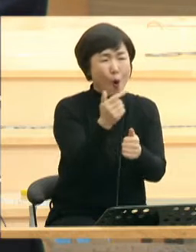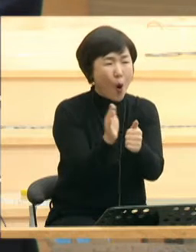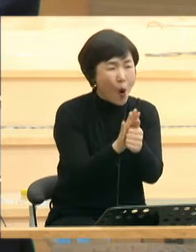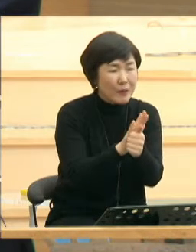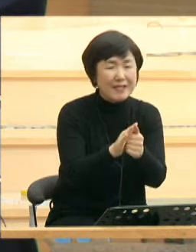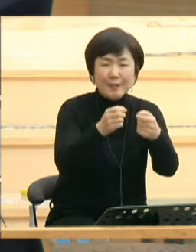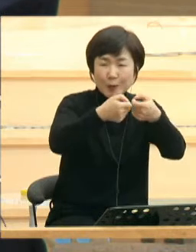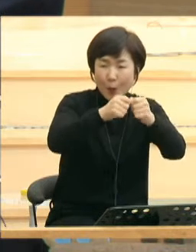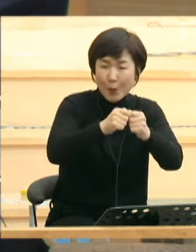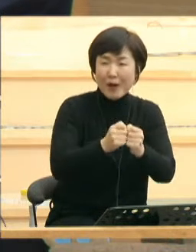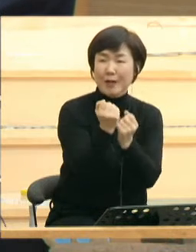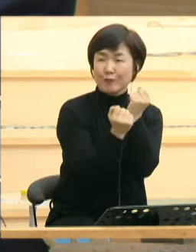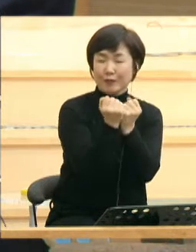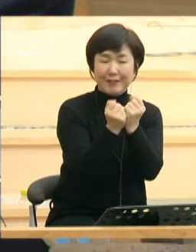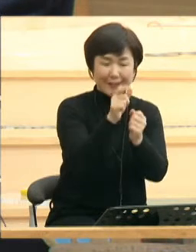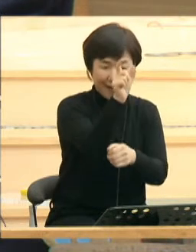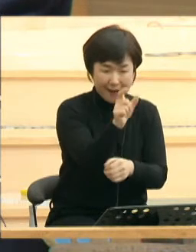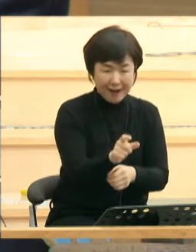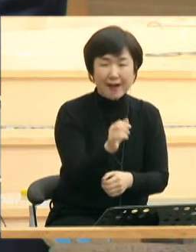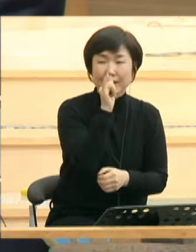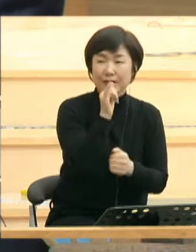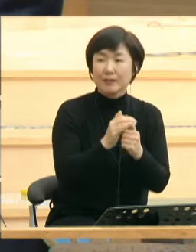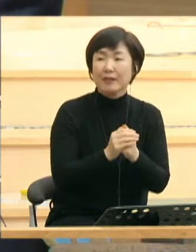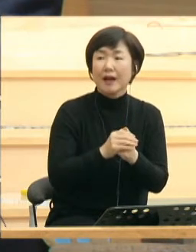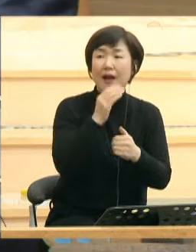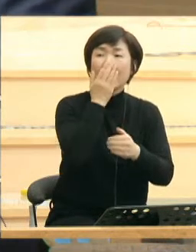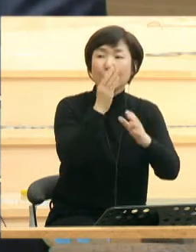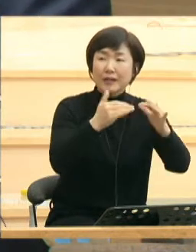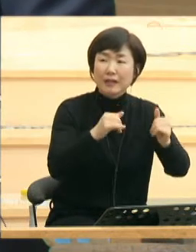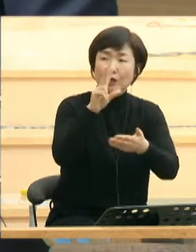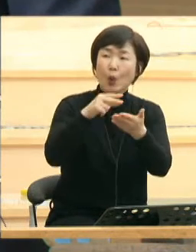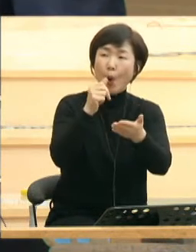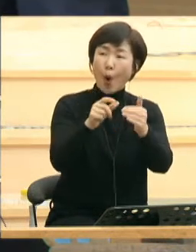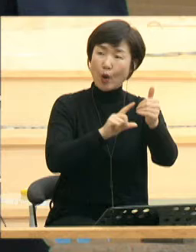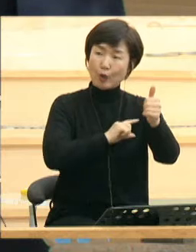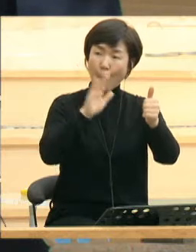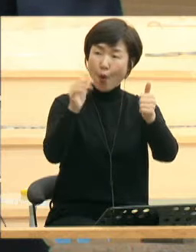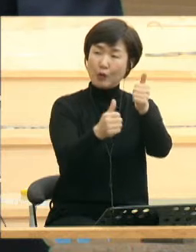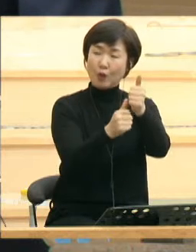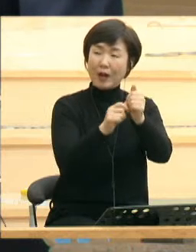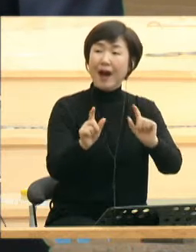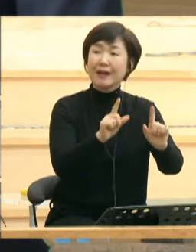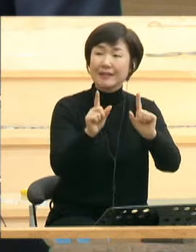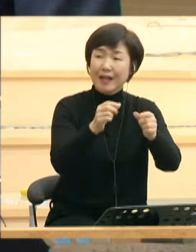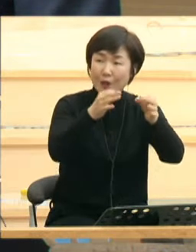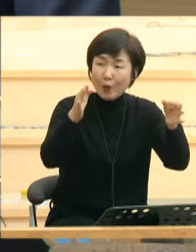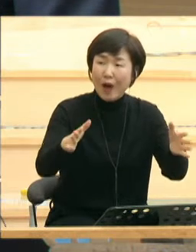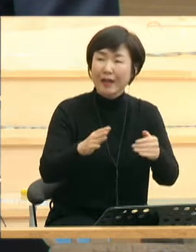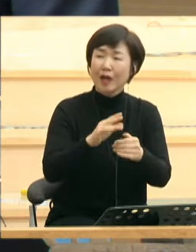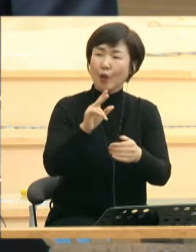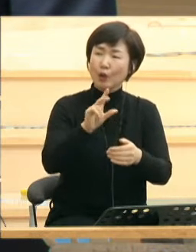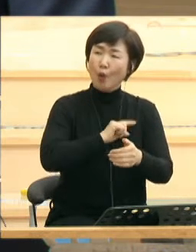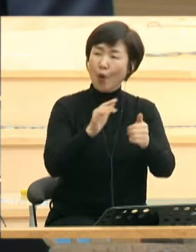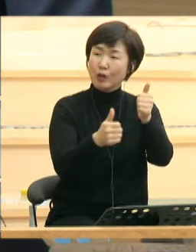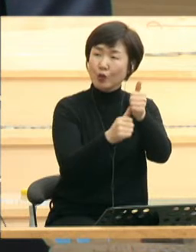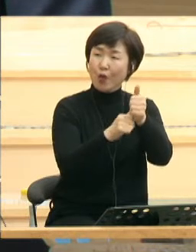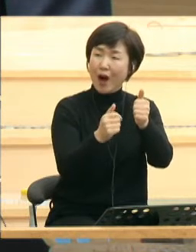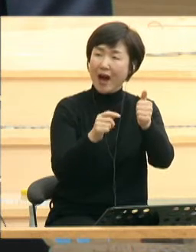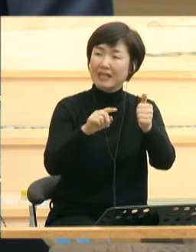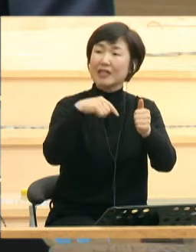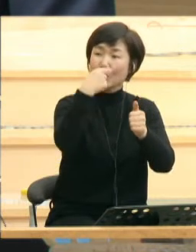풀이를 해 놨어요 자 읽어 볼게요 백성이 여호수아가 사는 날 동안과 여호수아 뒤에 생존한 장로들 곧 여호와께서